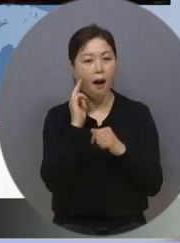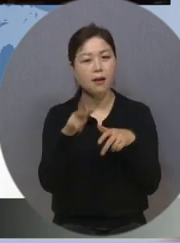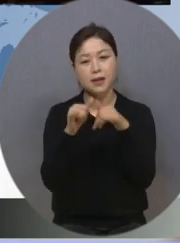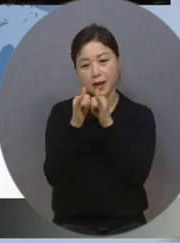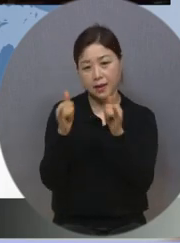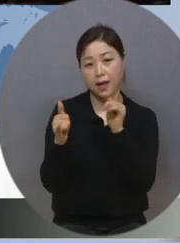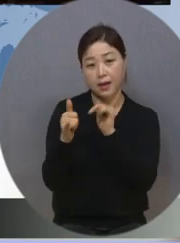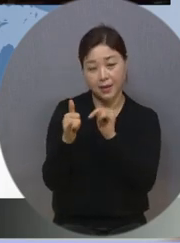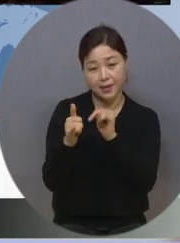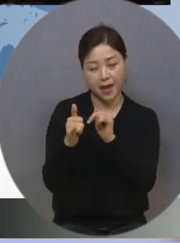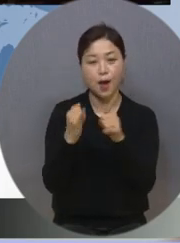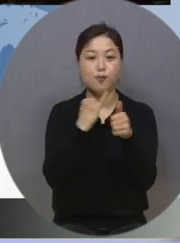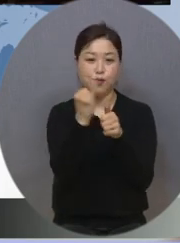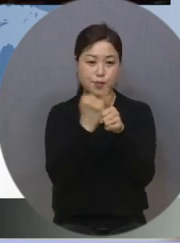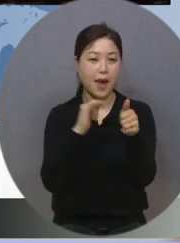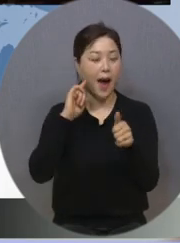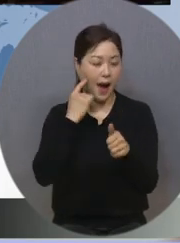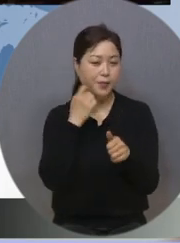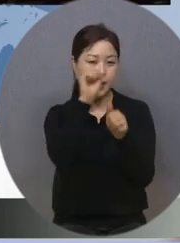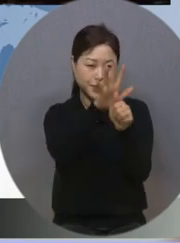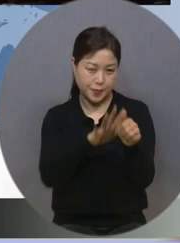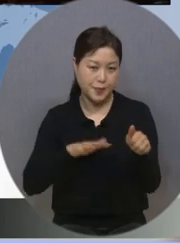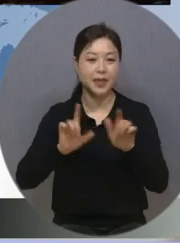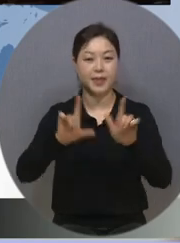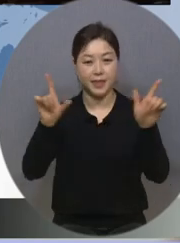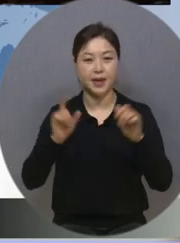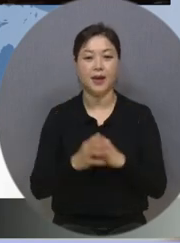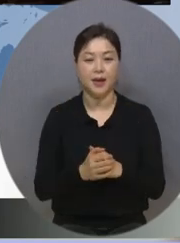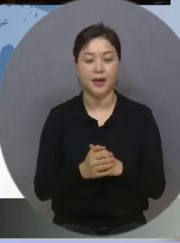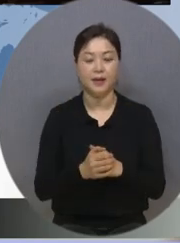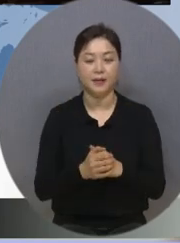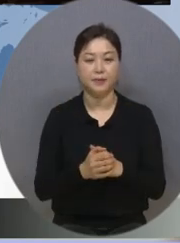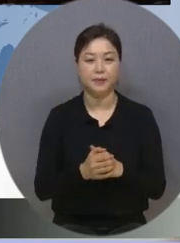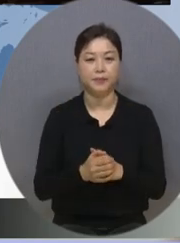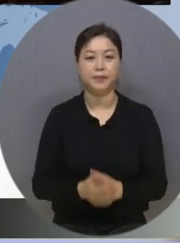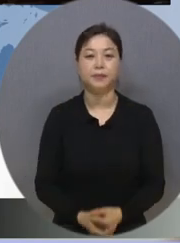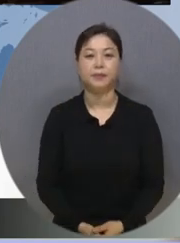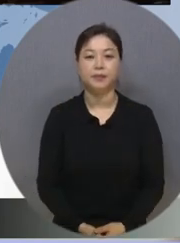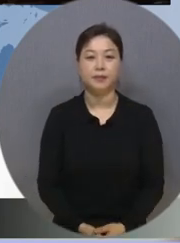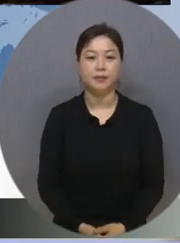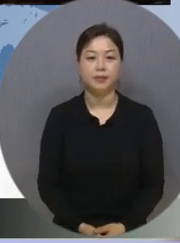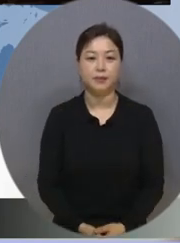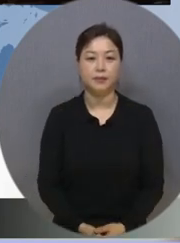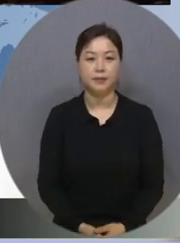부부들의 아름다운 웨딩마치가 울린 날, 황병양 기자가 전해드립니다.